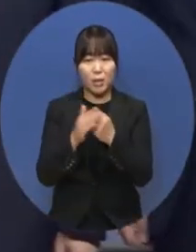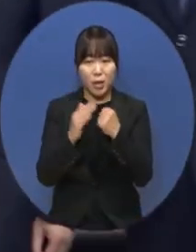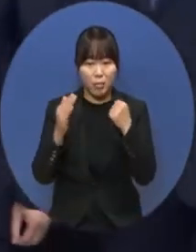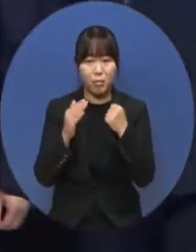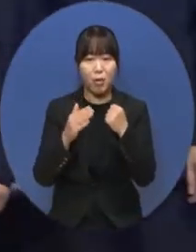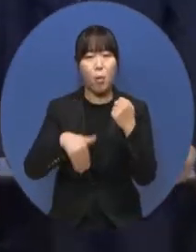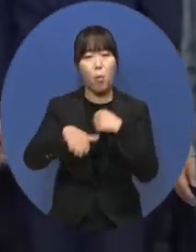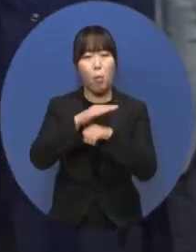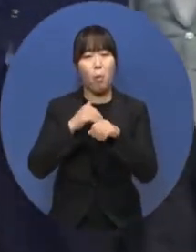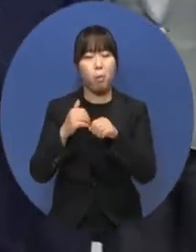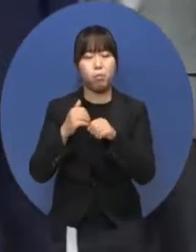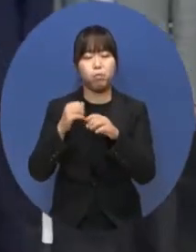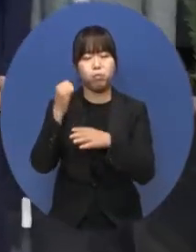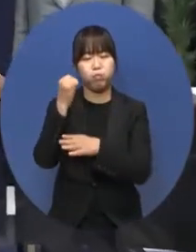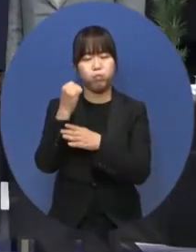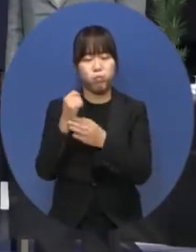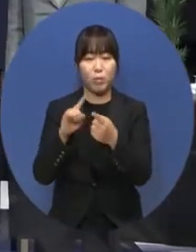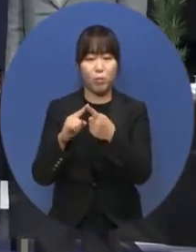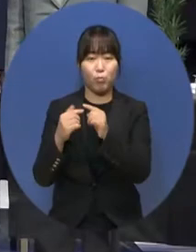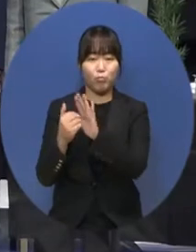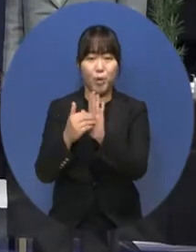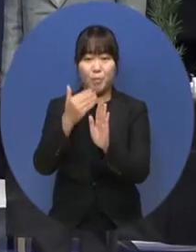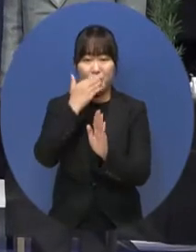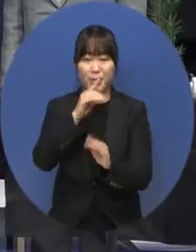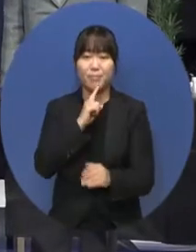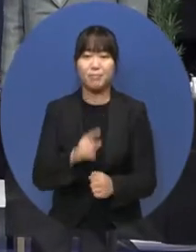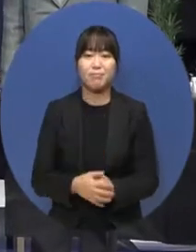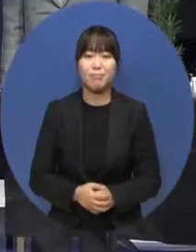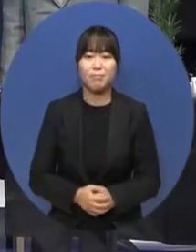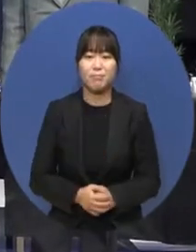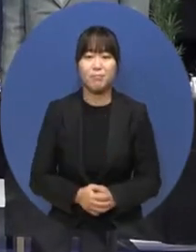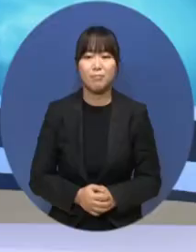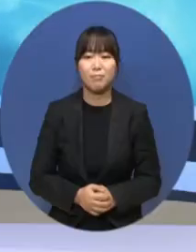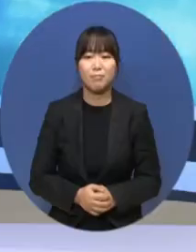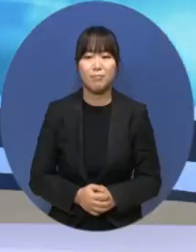환경오염을 획기적으로 줄일 수 있는 제품으로 알려져 있습니다.